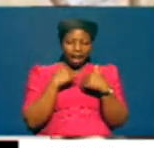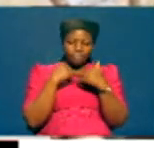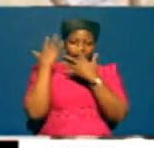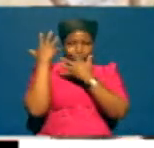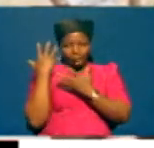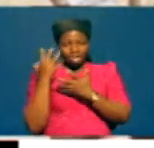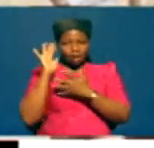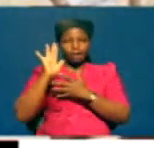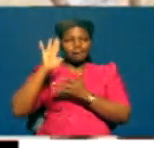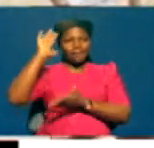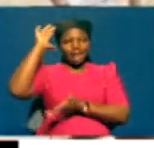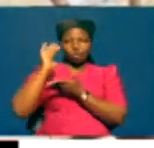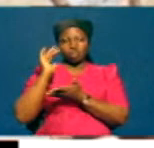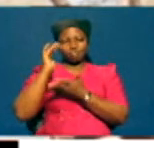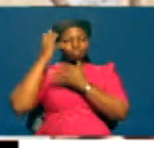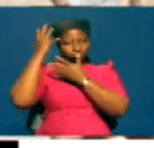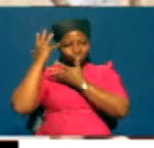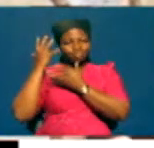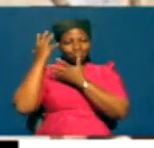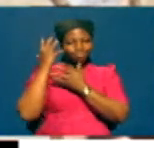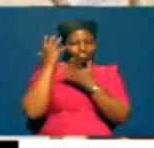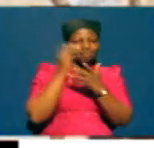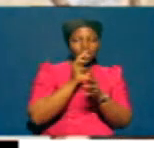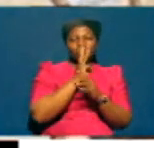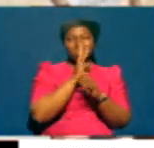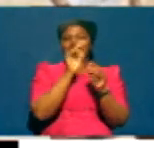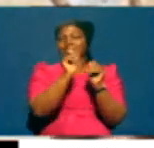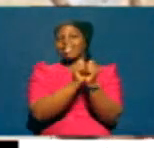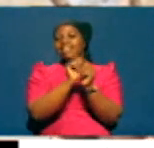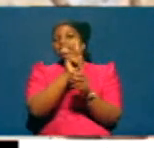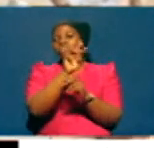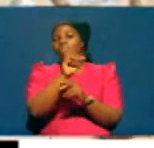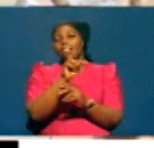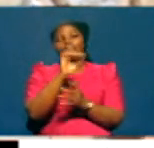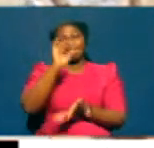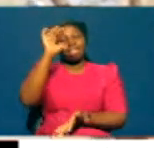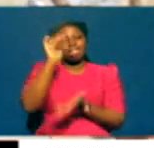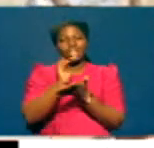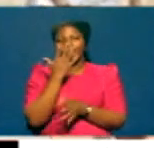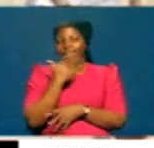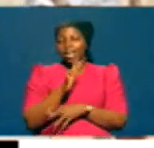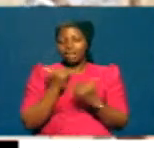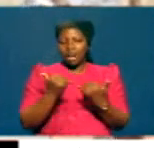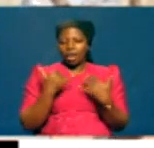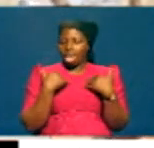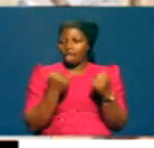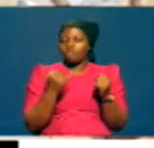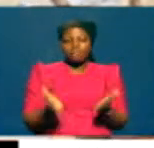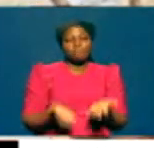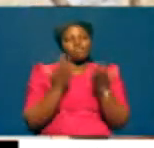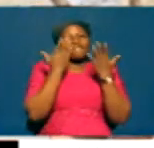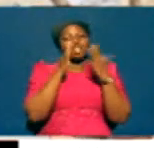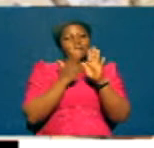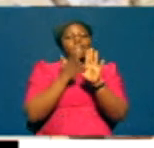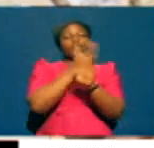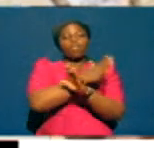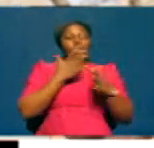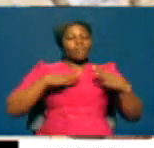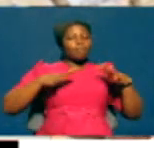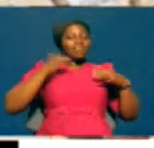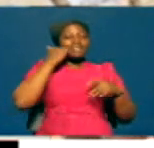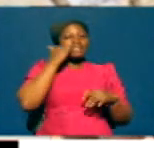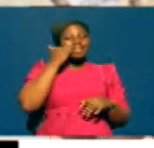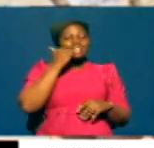kubeba maji kutoka 10 kilometers. Sasa at least afya imeimarika, watu walikuwa wagonjwa hapo awali, walikuwa